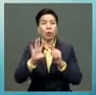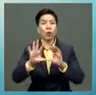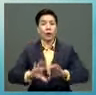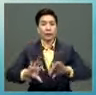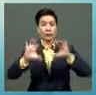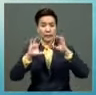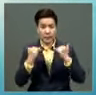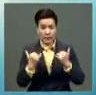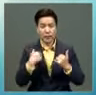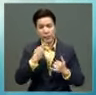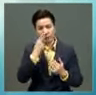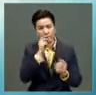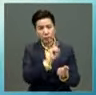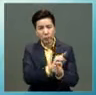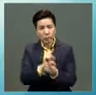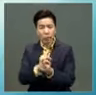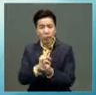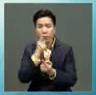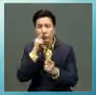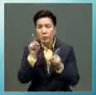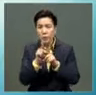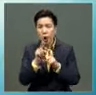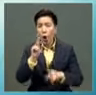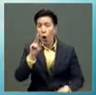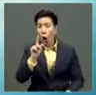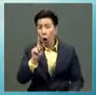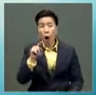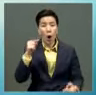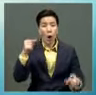ำหนดเราพบว่ามีข้อที่เป็น